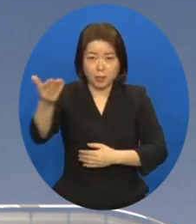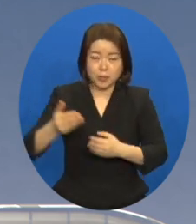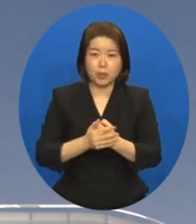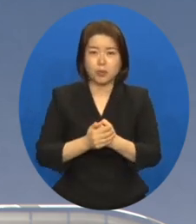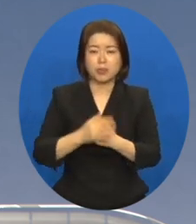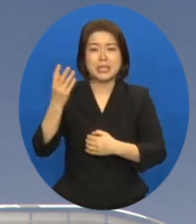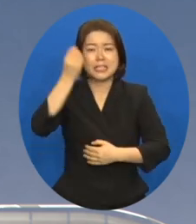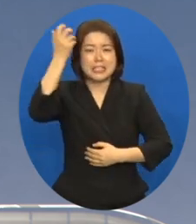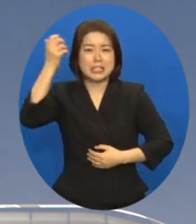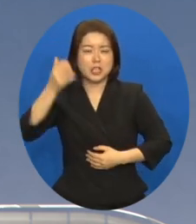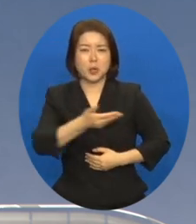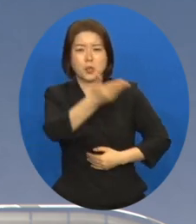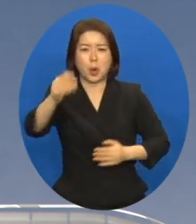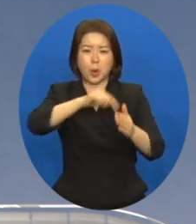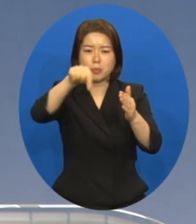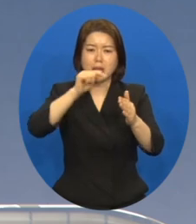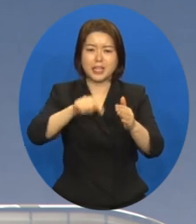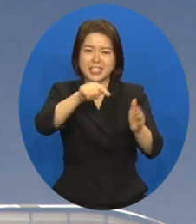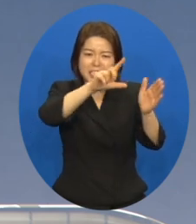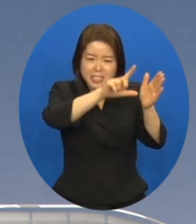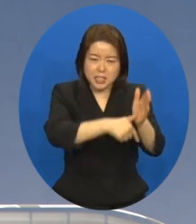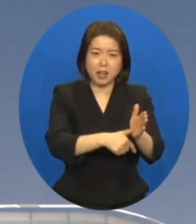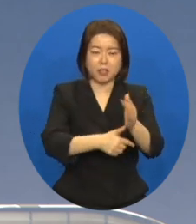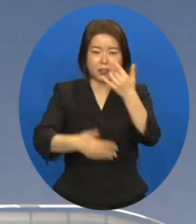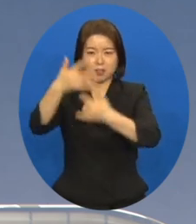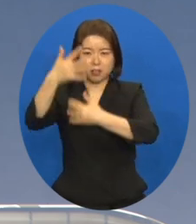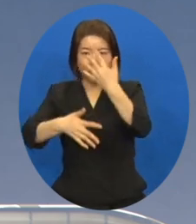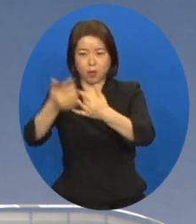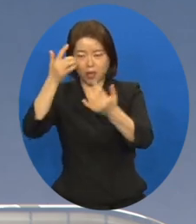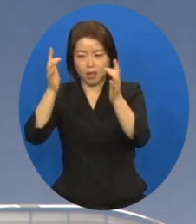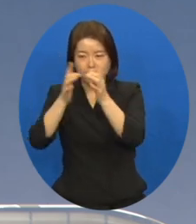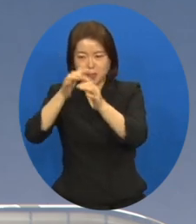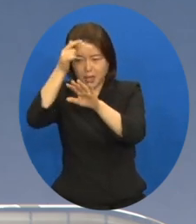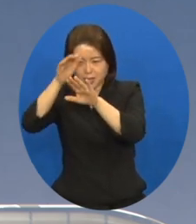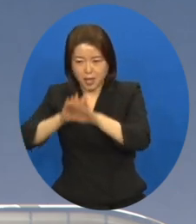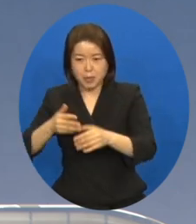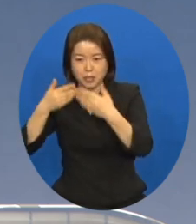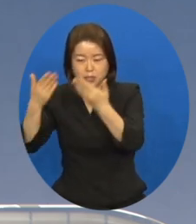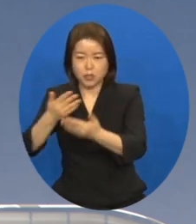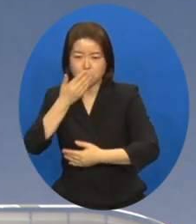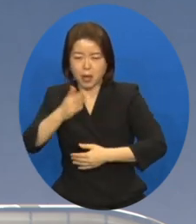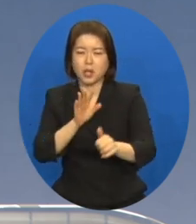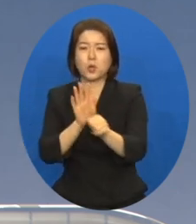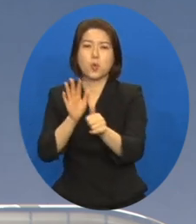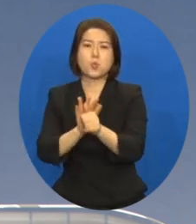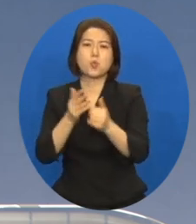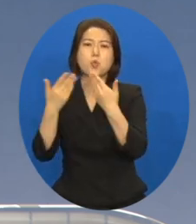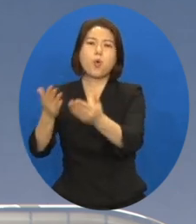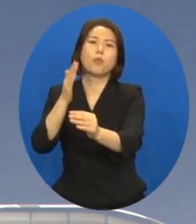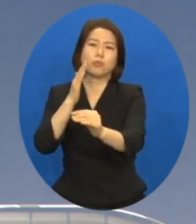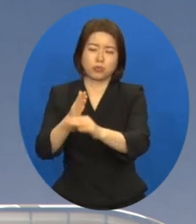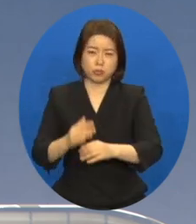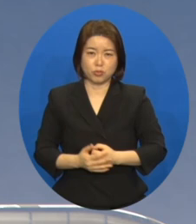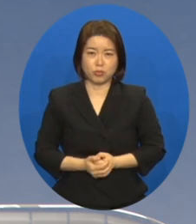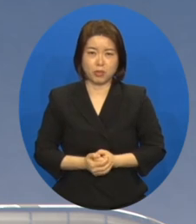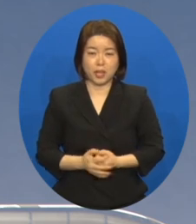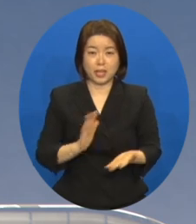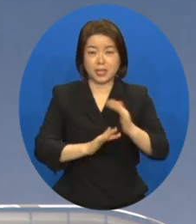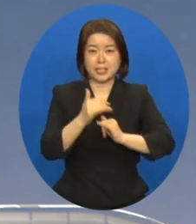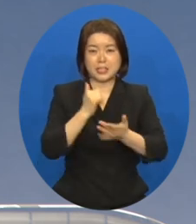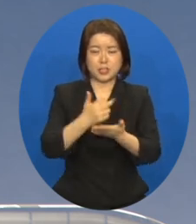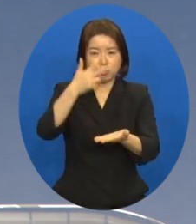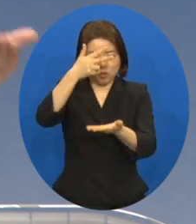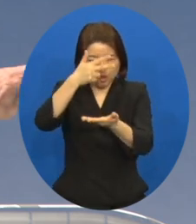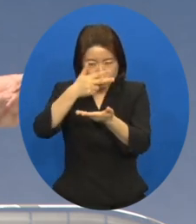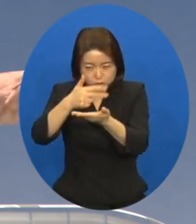성령께서 여러분 안에 이 시간에 영상으로 이 예배를 드리게 하시는 거예요. 예수님을 주님이라고 고백하게